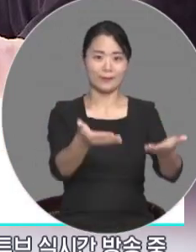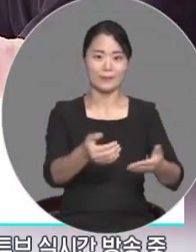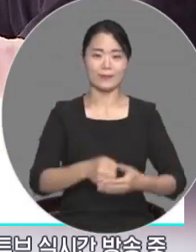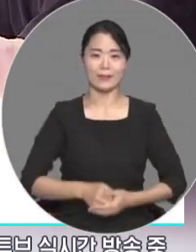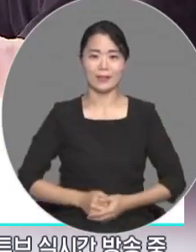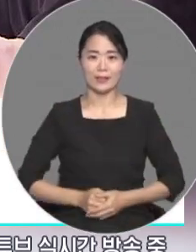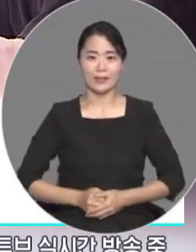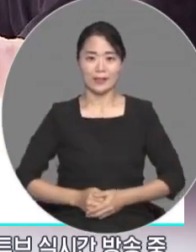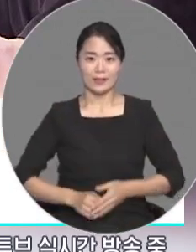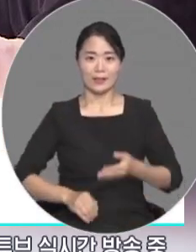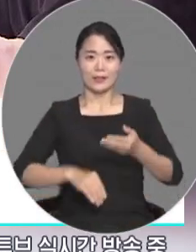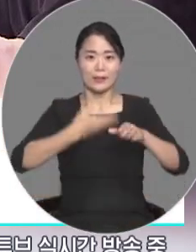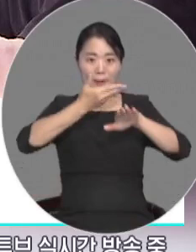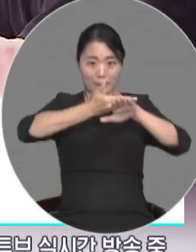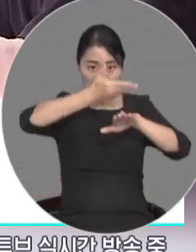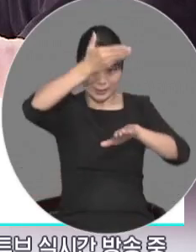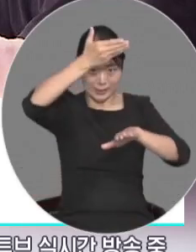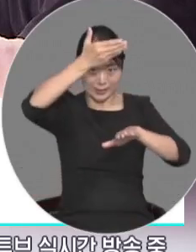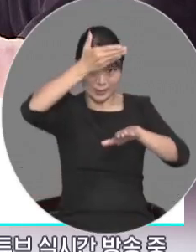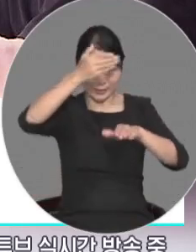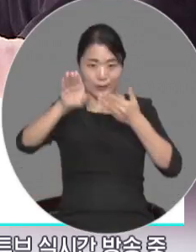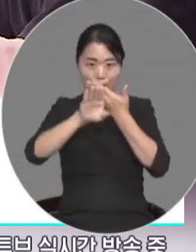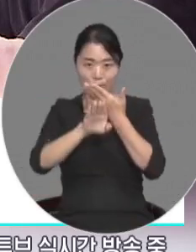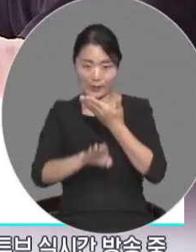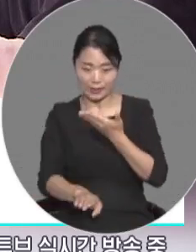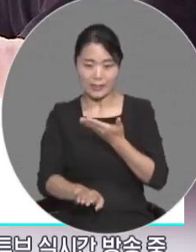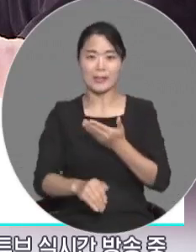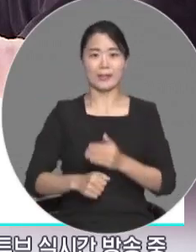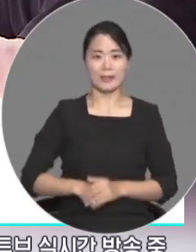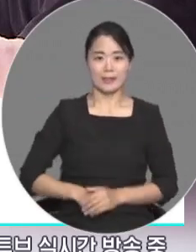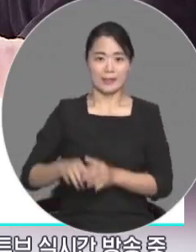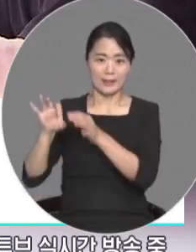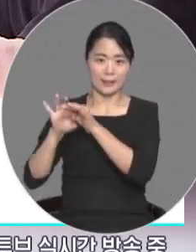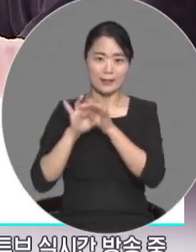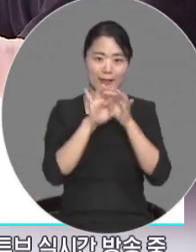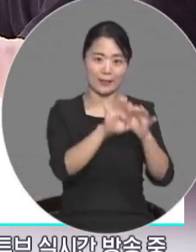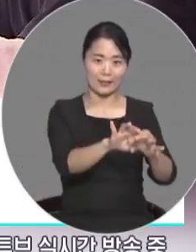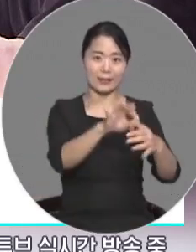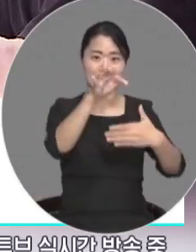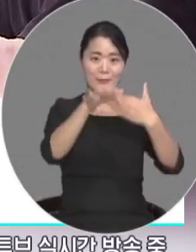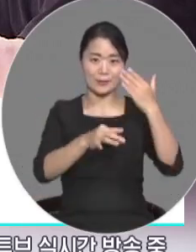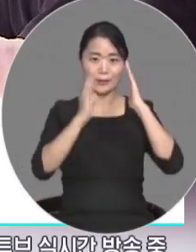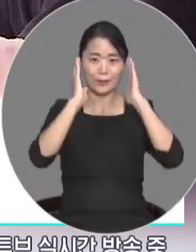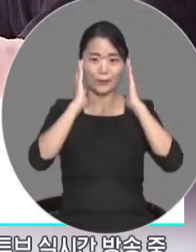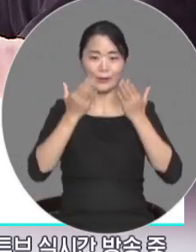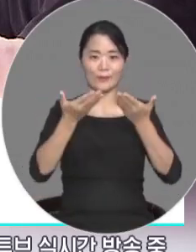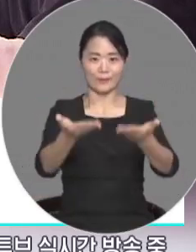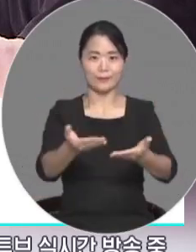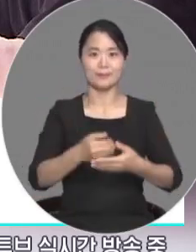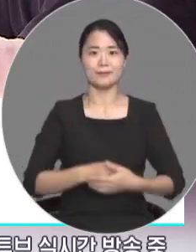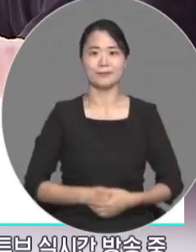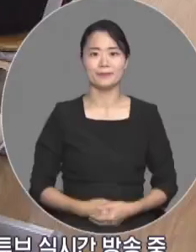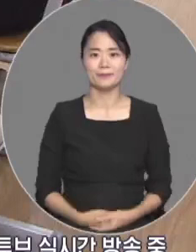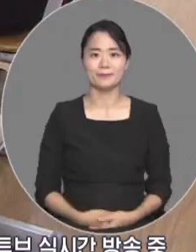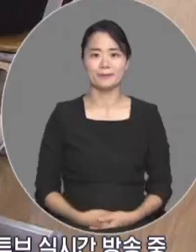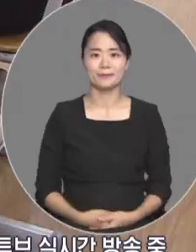선배들이 후배들의 진학을 돕는 대를 잇는 멘토링도 이어지고 있습니다. 이영남 기자입니다.